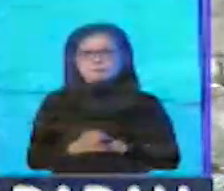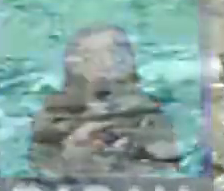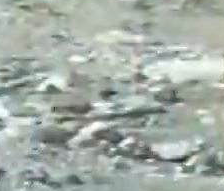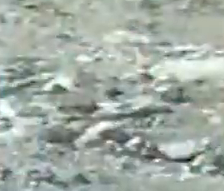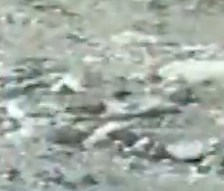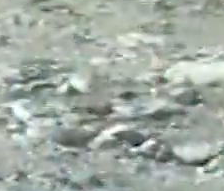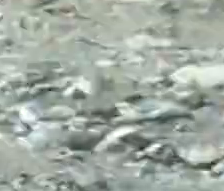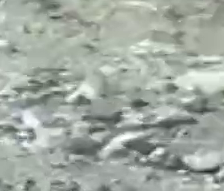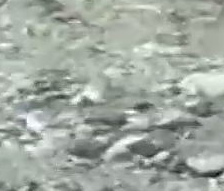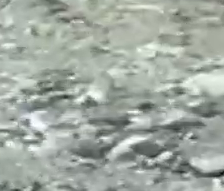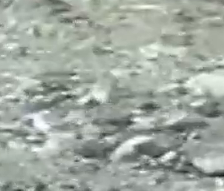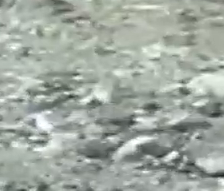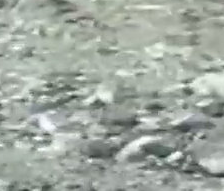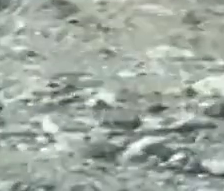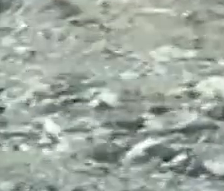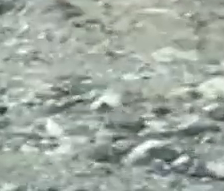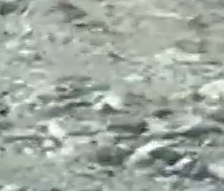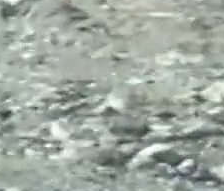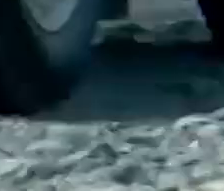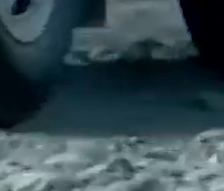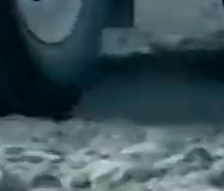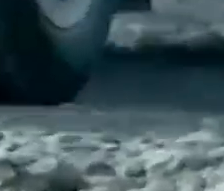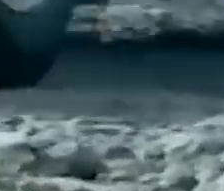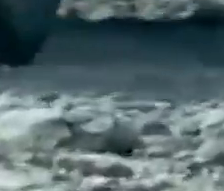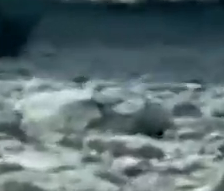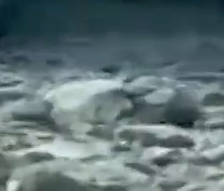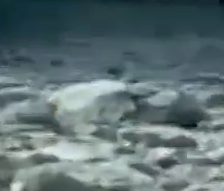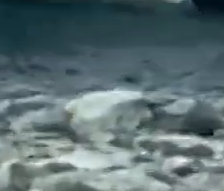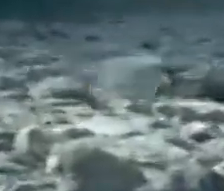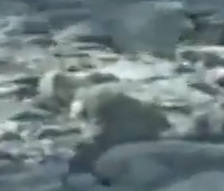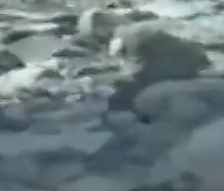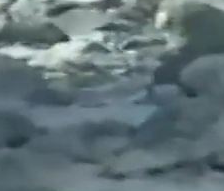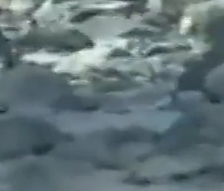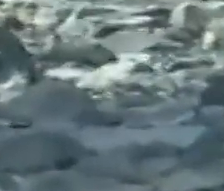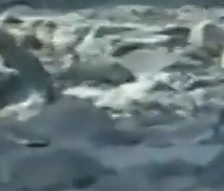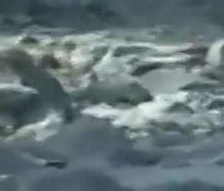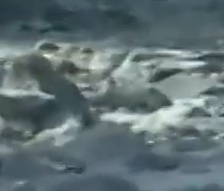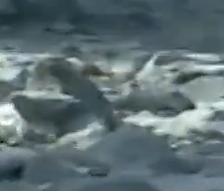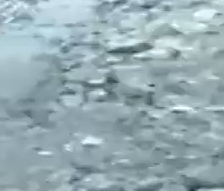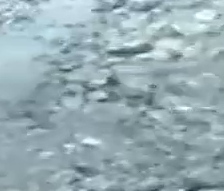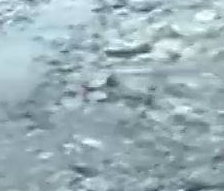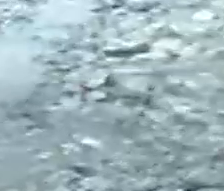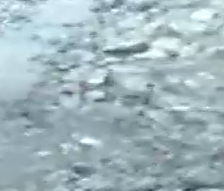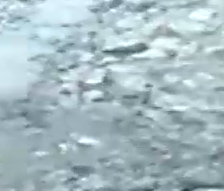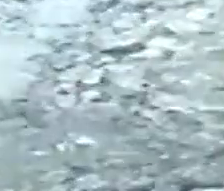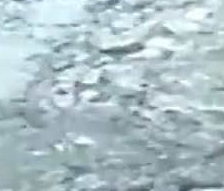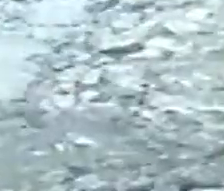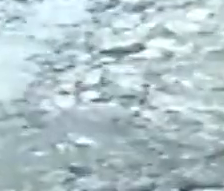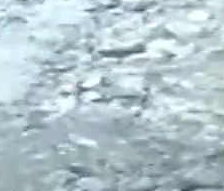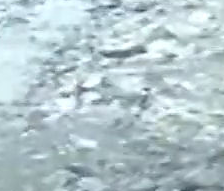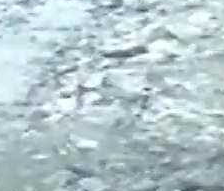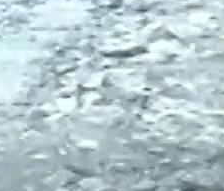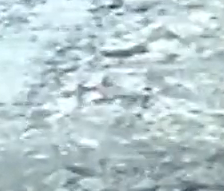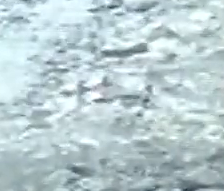Jalur evakuasi yang rusak sepanjang 6 km mulai dari Dusun Kaliwulu hingga Dukuh Deles, Desa Sidorejo.